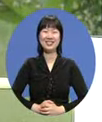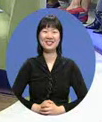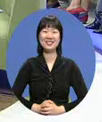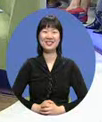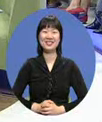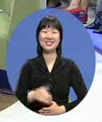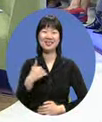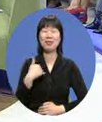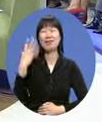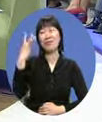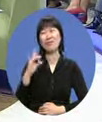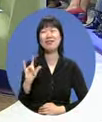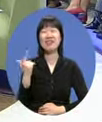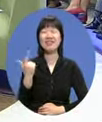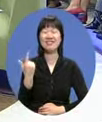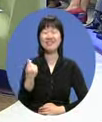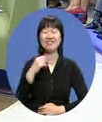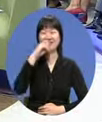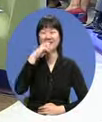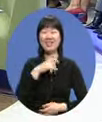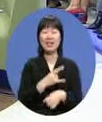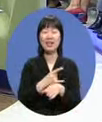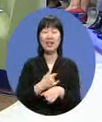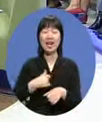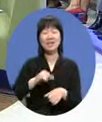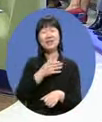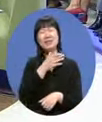따라하시지요? 저도 사실 안 어울렸어요. 아들이 좀